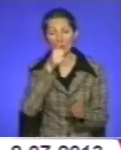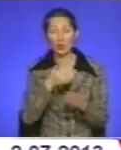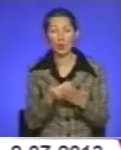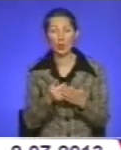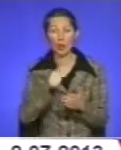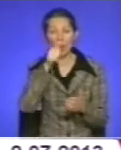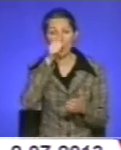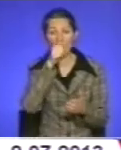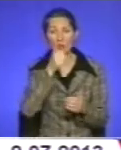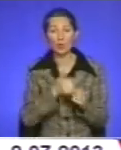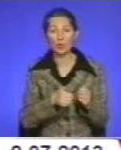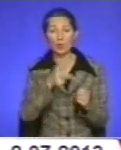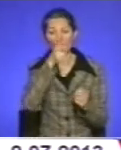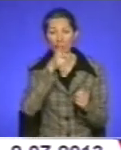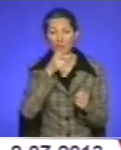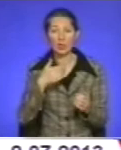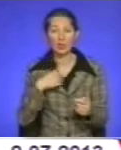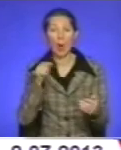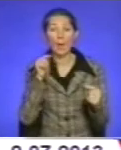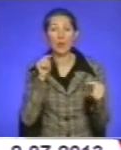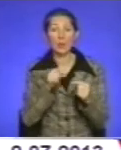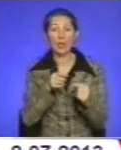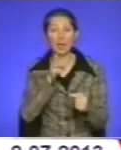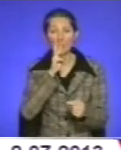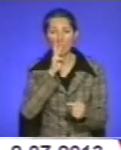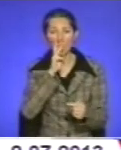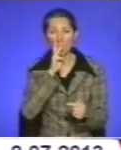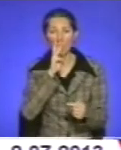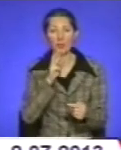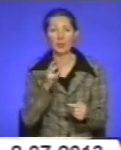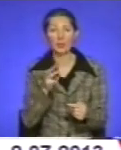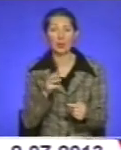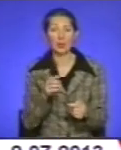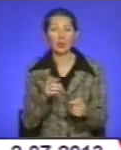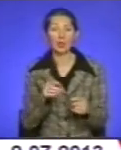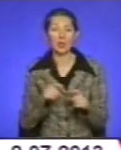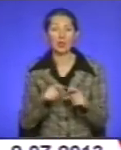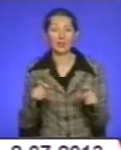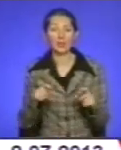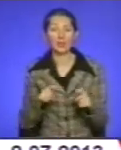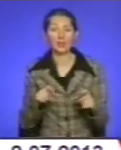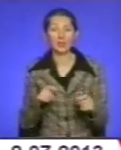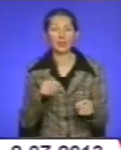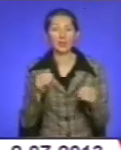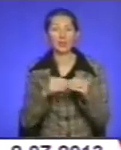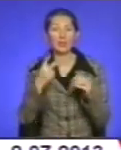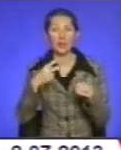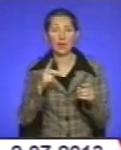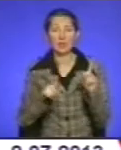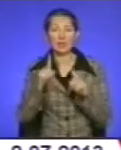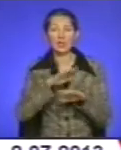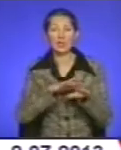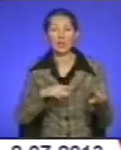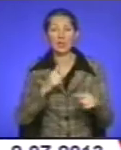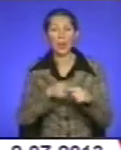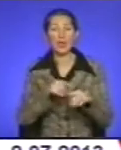місяць в кожному кварталі нам випадає по заробітній платі і, відповідно, по утриманні структур. 10:20. Сесійна зала напівпорожня.